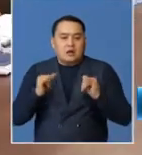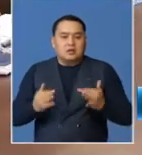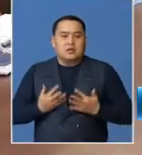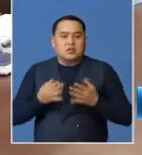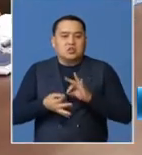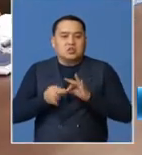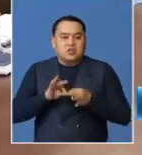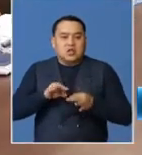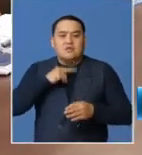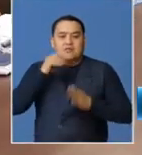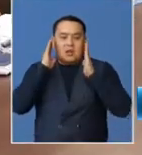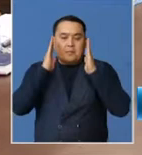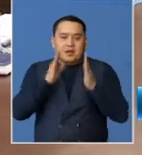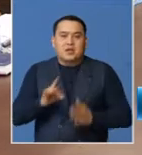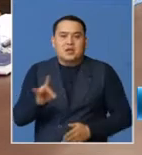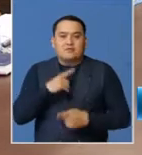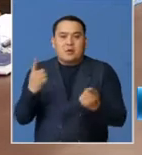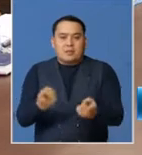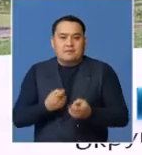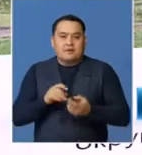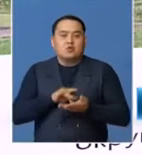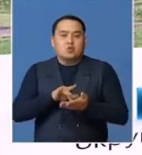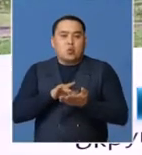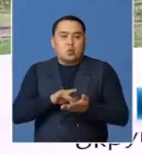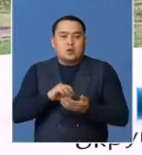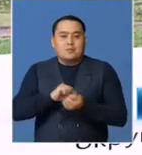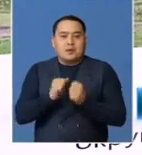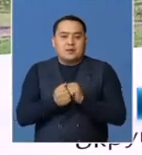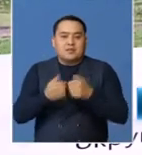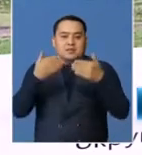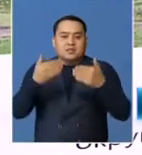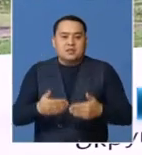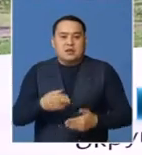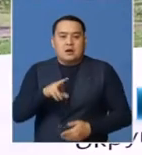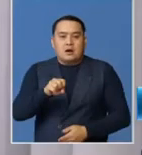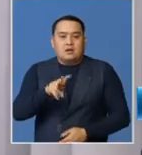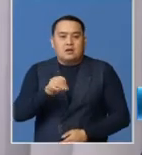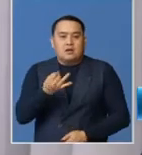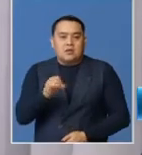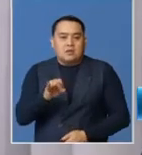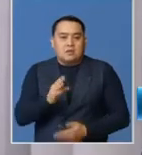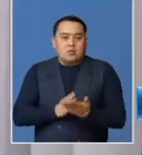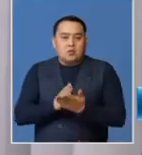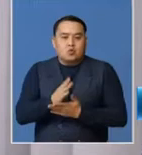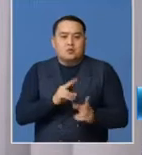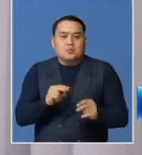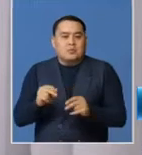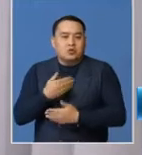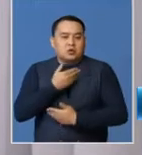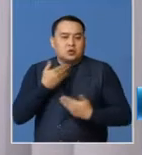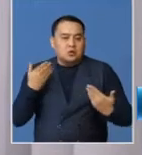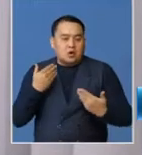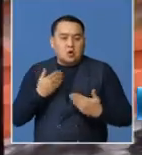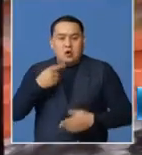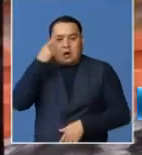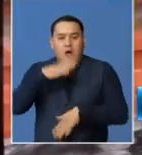требует тщательного внимания. Регион привлекателен для туристов мраморной стеной и пиком Хантенгри. Но пути туда неблагоустроены, отметил